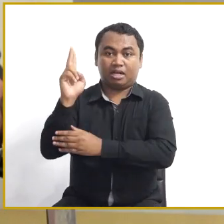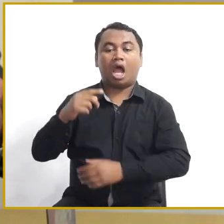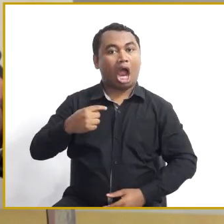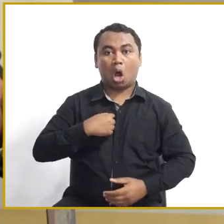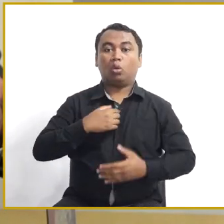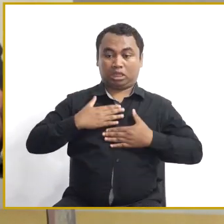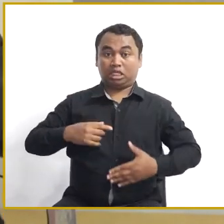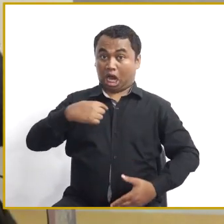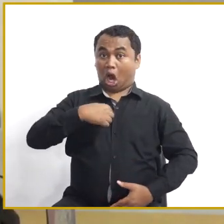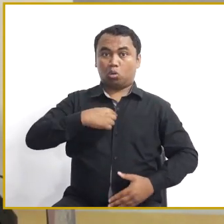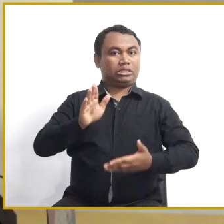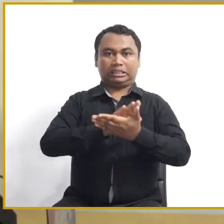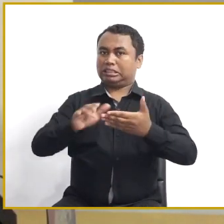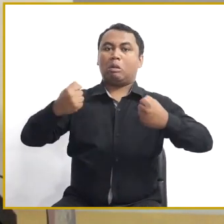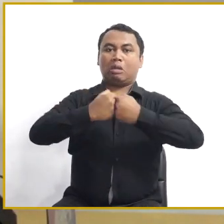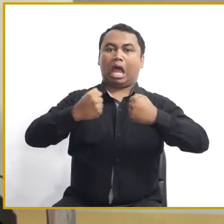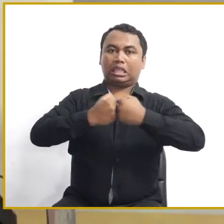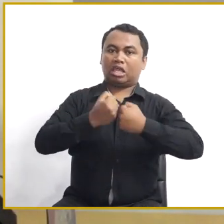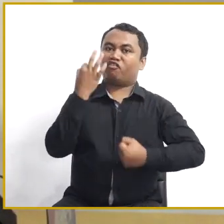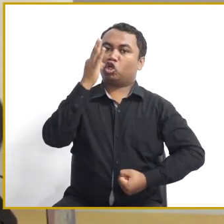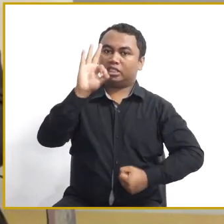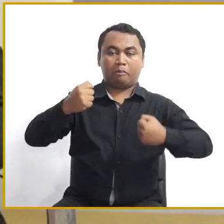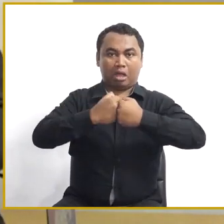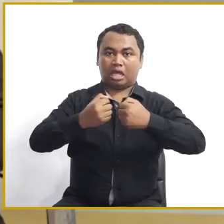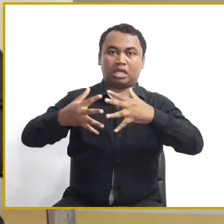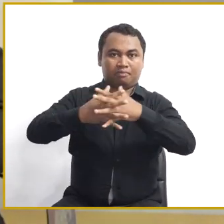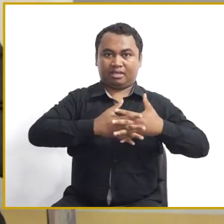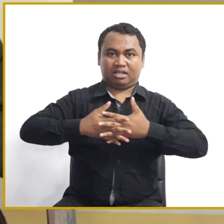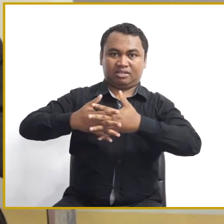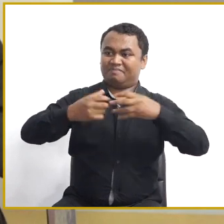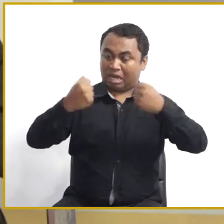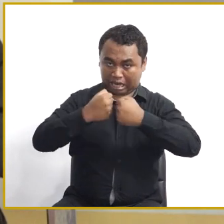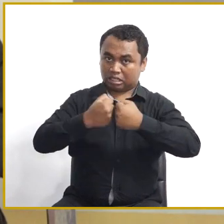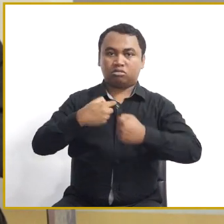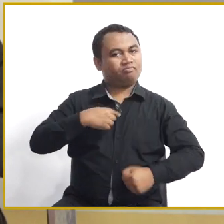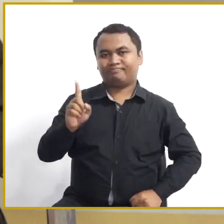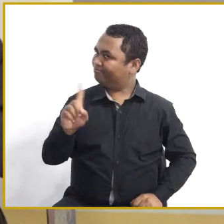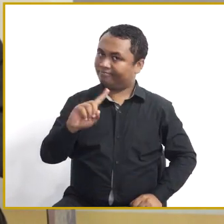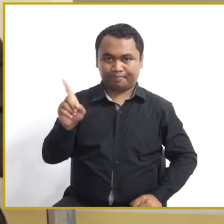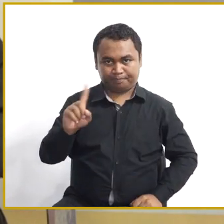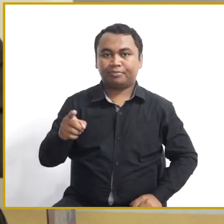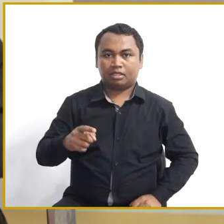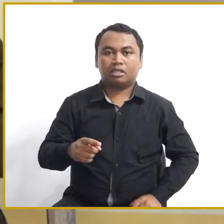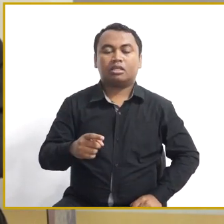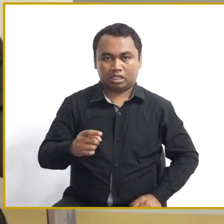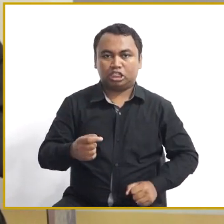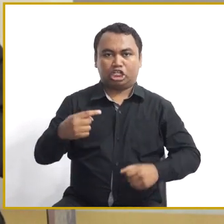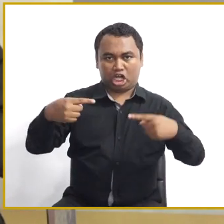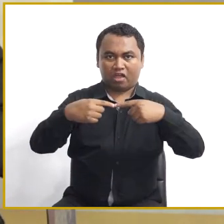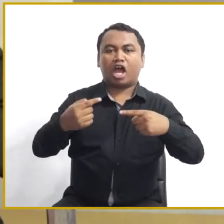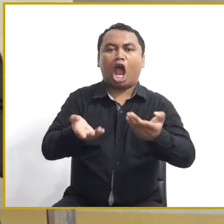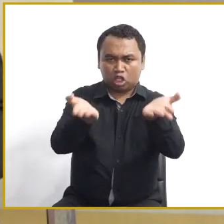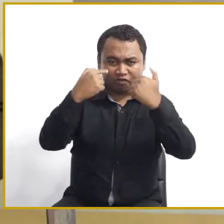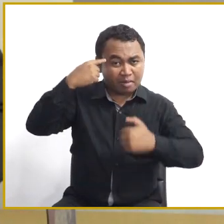amin'ny amerikana manana ny anterehana izy izy mila atsika efa tsytsika ny mila azy zay aza dino zay